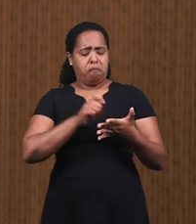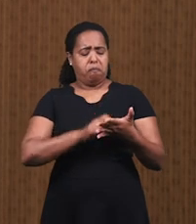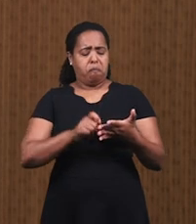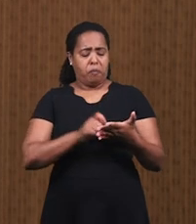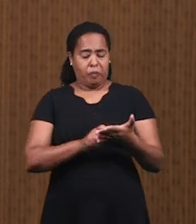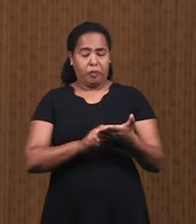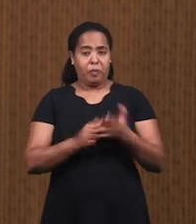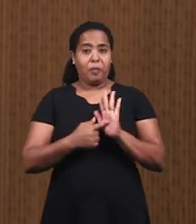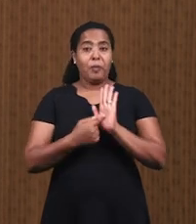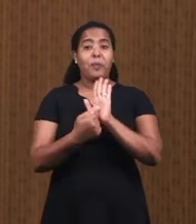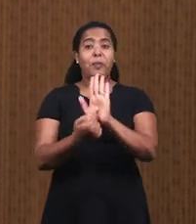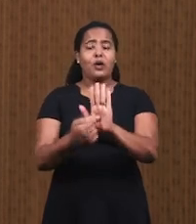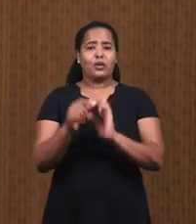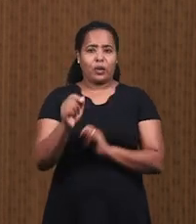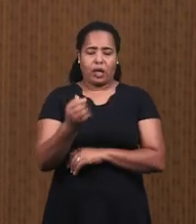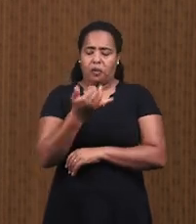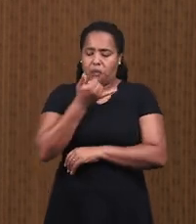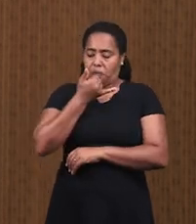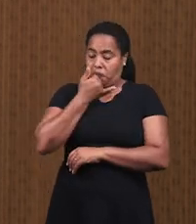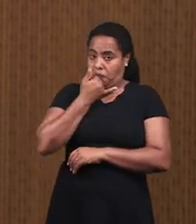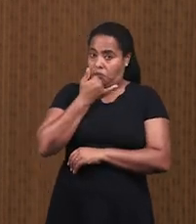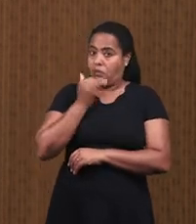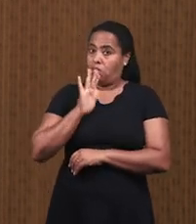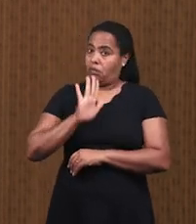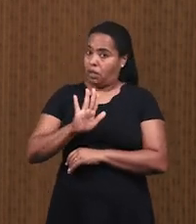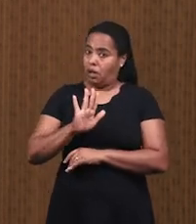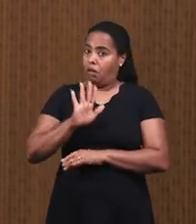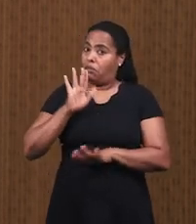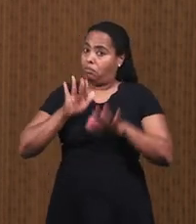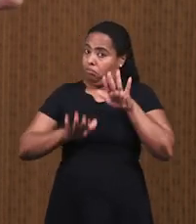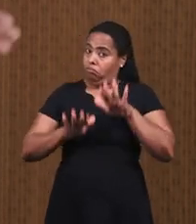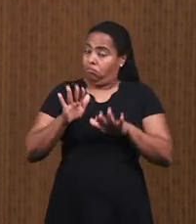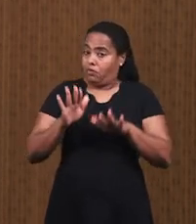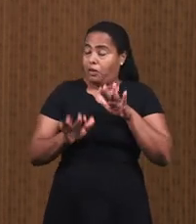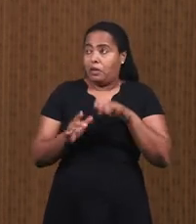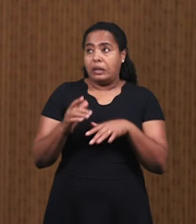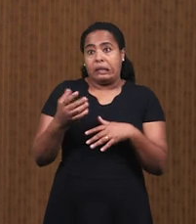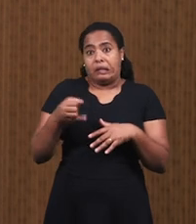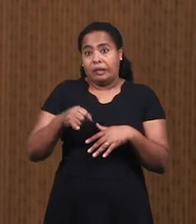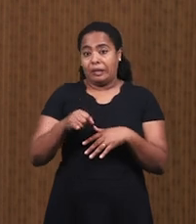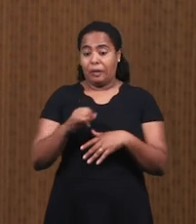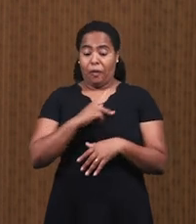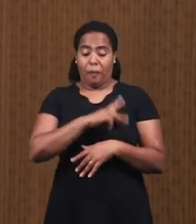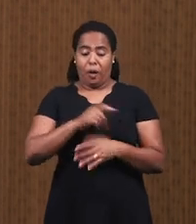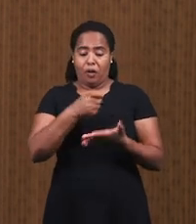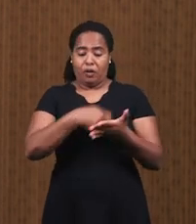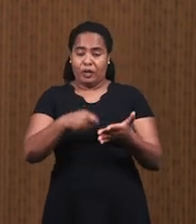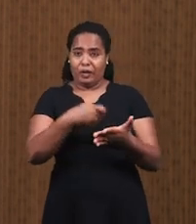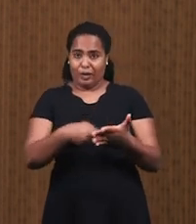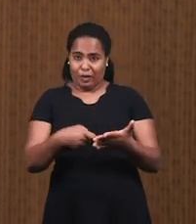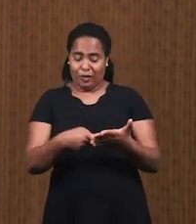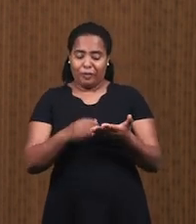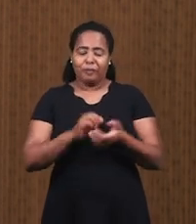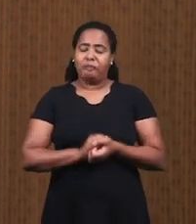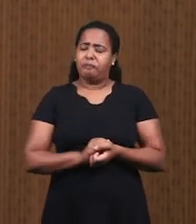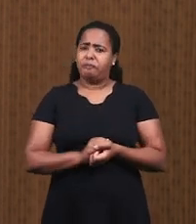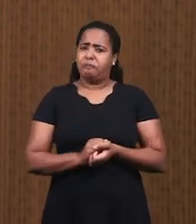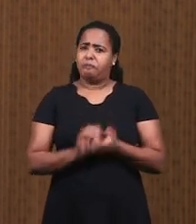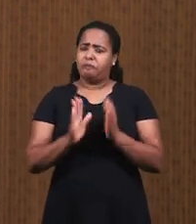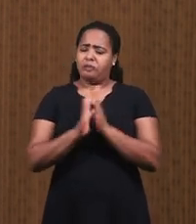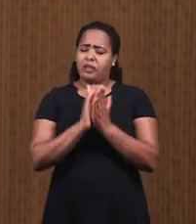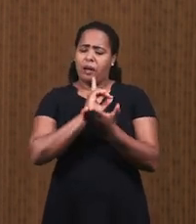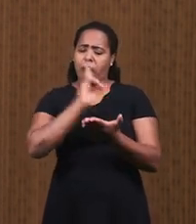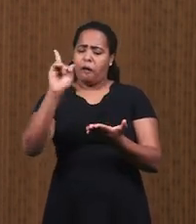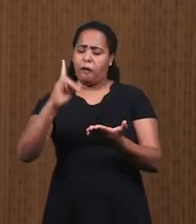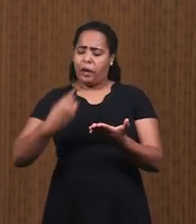Павел писал, да? Простите, я думаю, что это был Павел все-таки, кто написал послание к